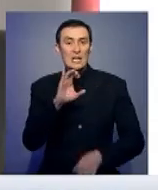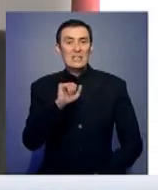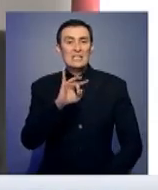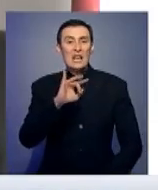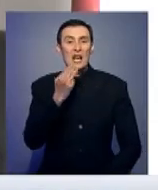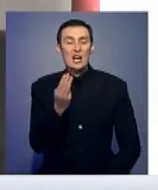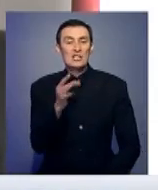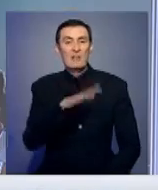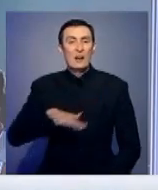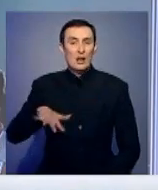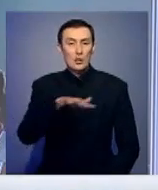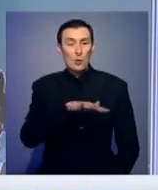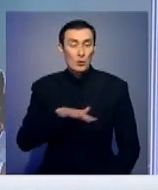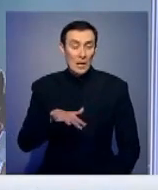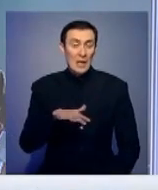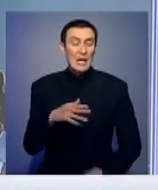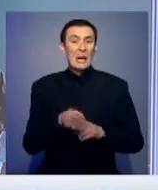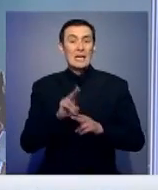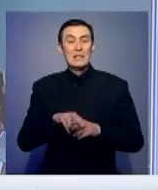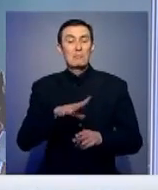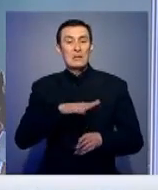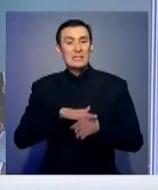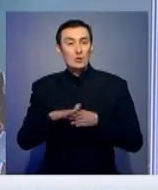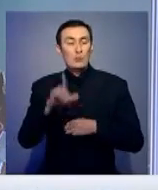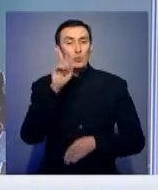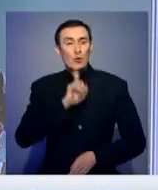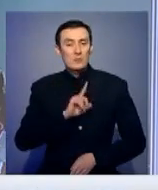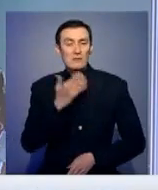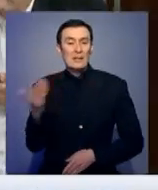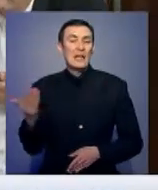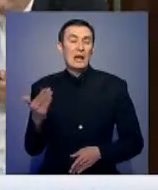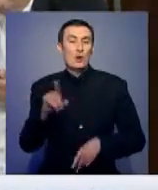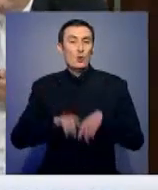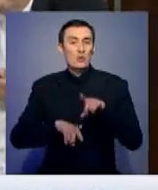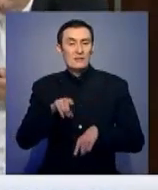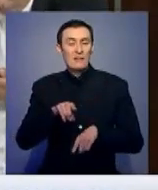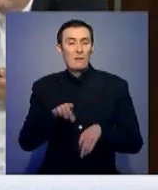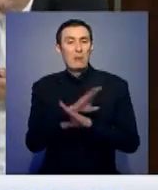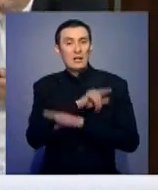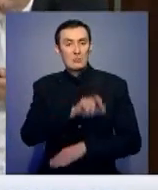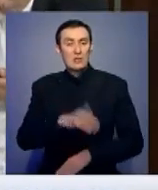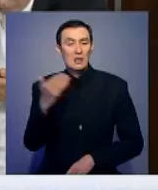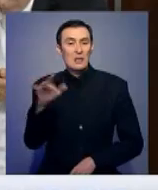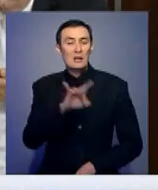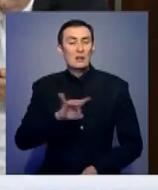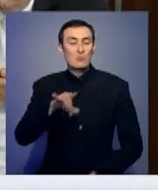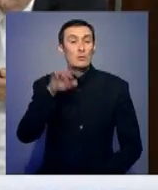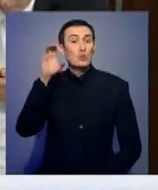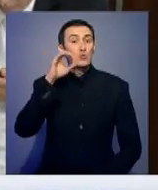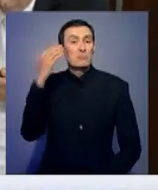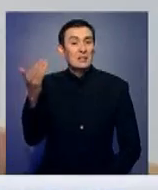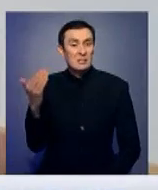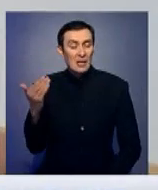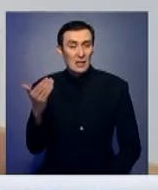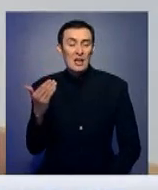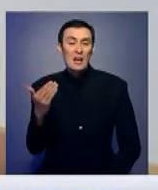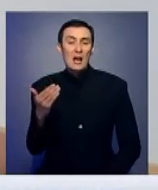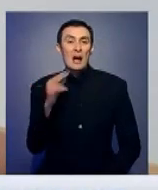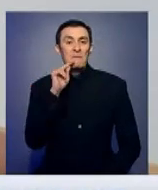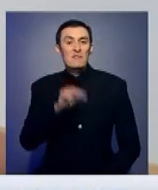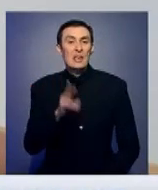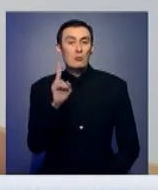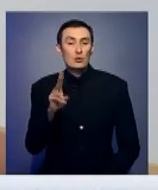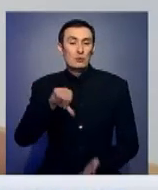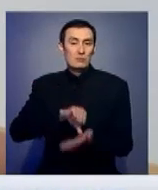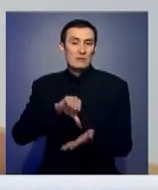Сарыагашского района Туркестанской области. Это сделано для удобства родственников погибших, граждан Республики Узбекистан. В качестве